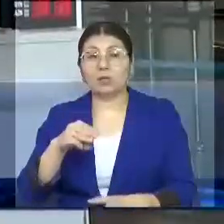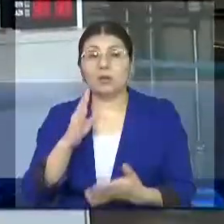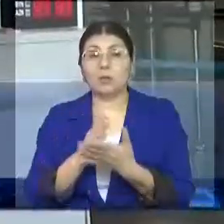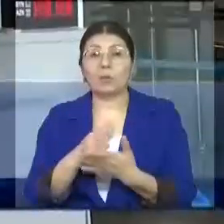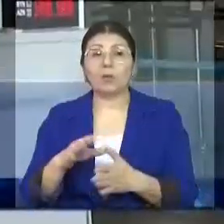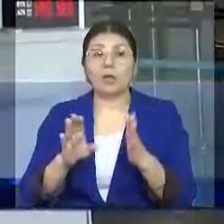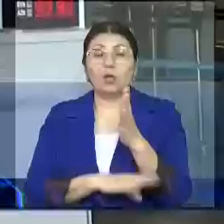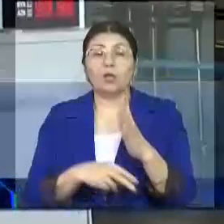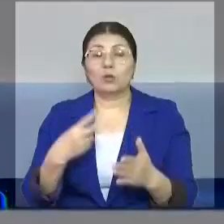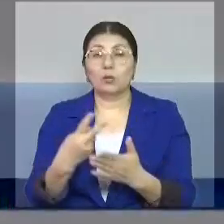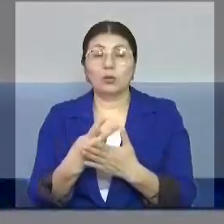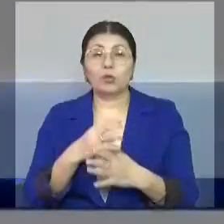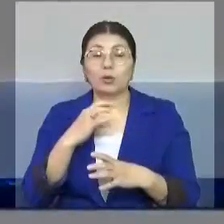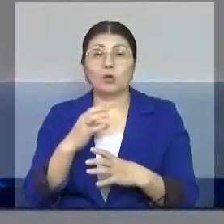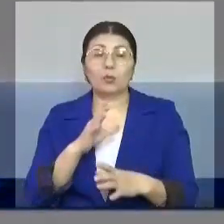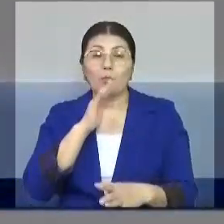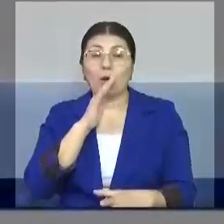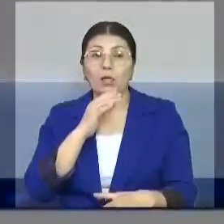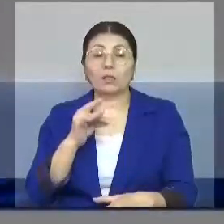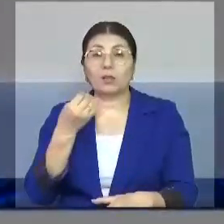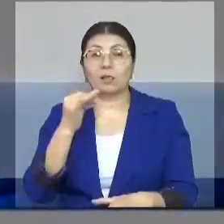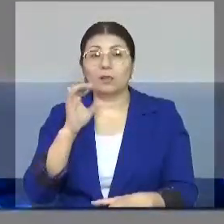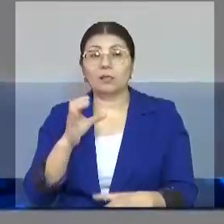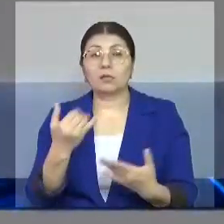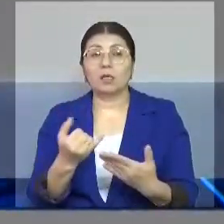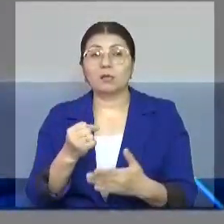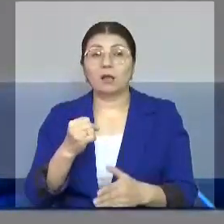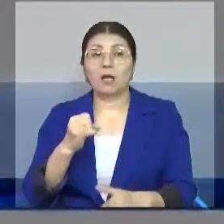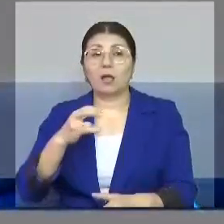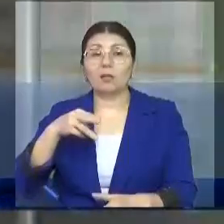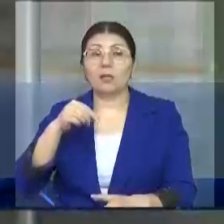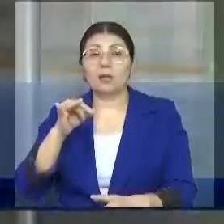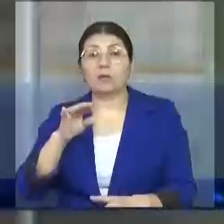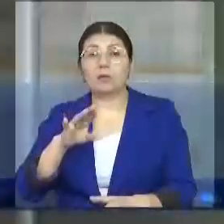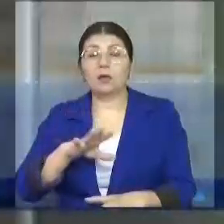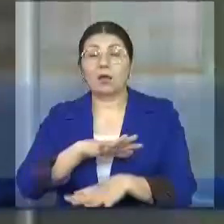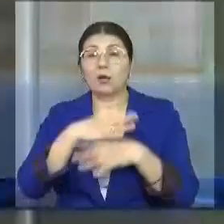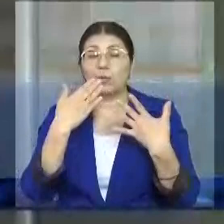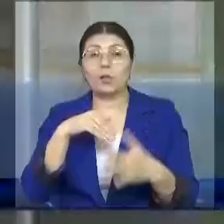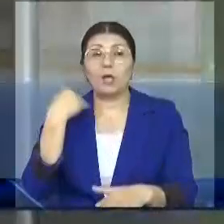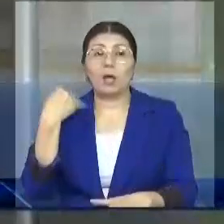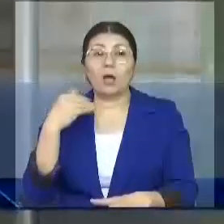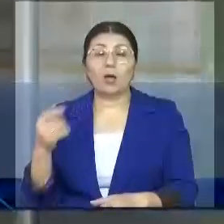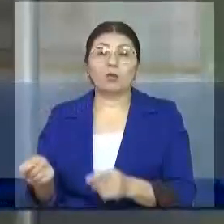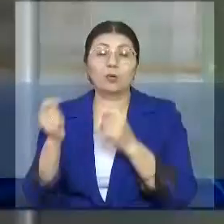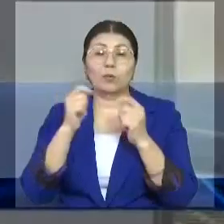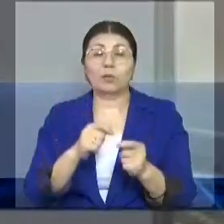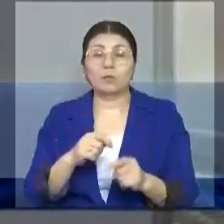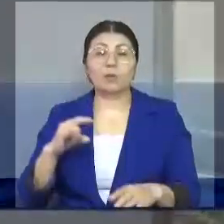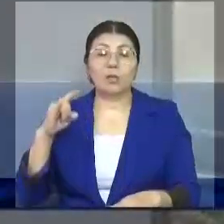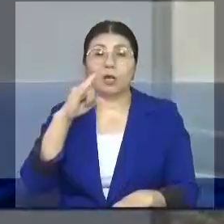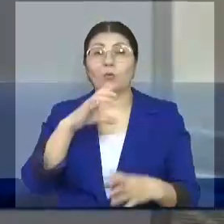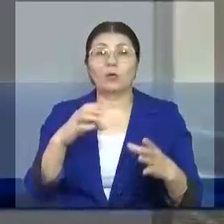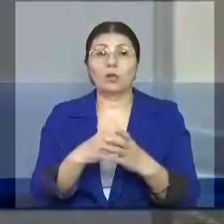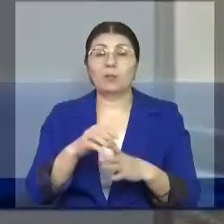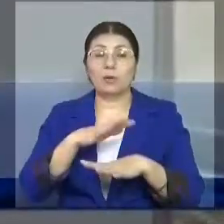тек маусымдық рейстер. Дәл қазіргі уақытта Анталияға барушылар көп. Сондықтан бұл бағытта Ақтөбеден жолаушы тасымалдайтын әуе компаниялары да